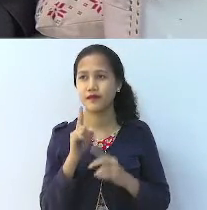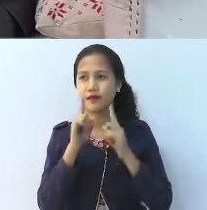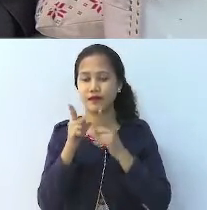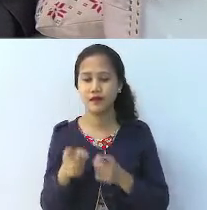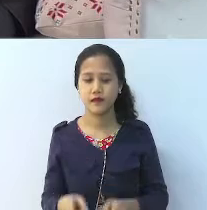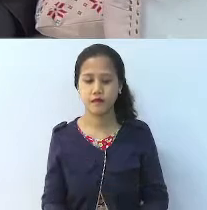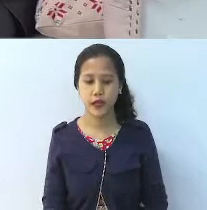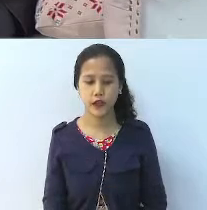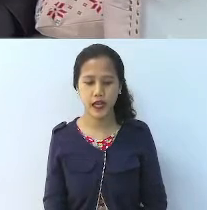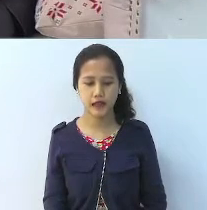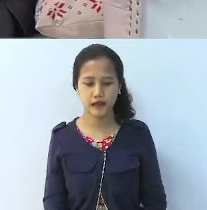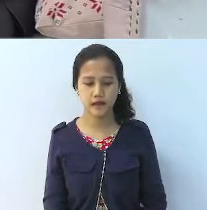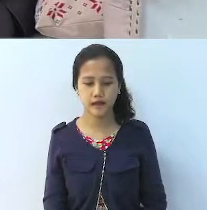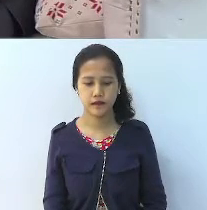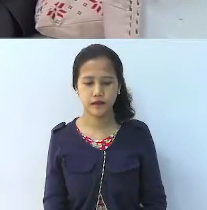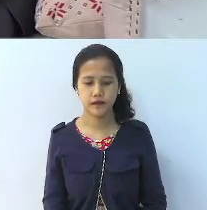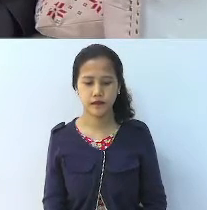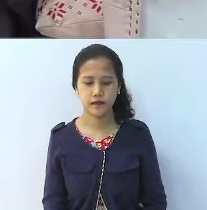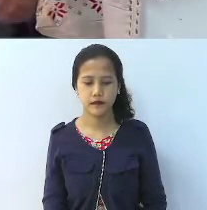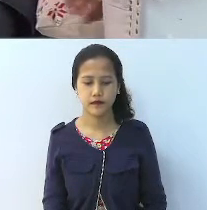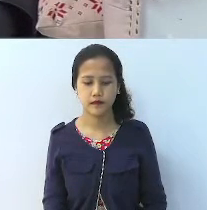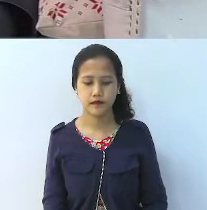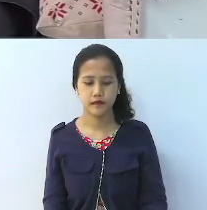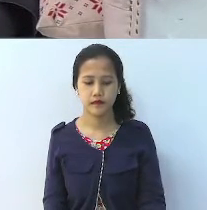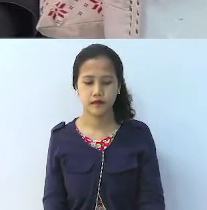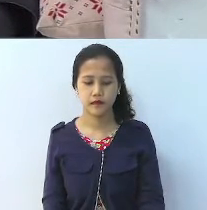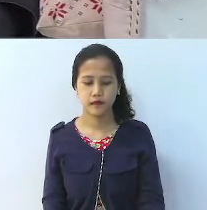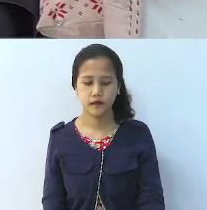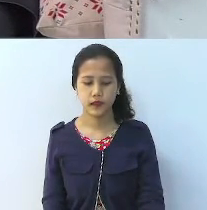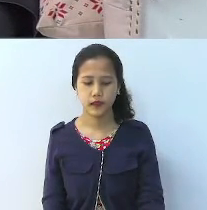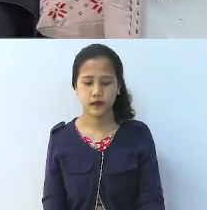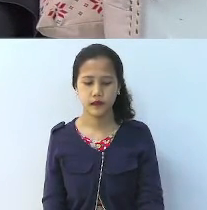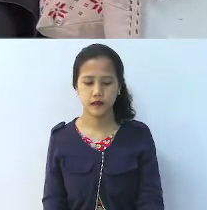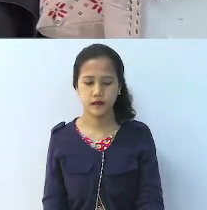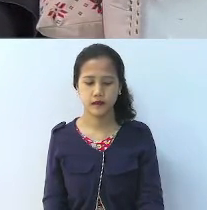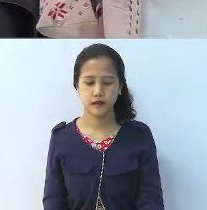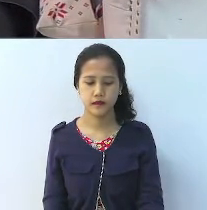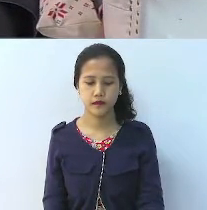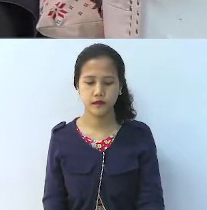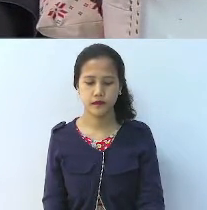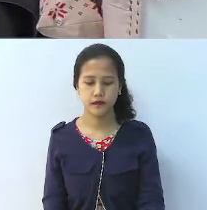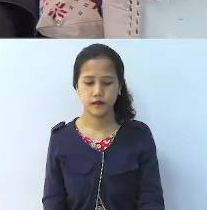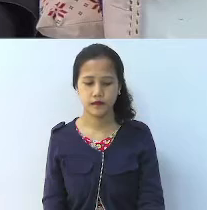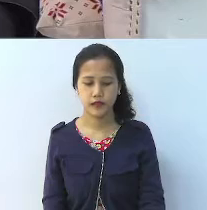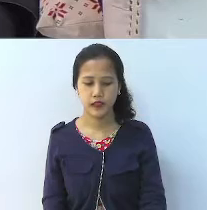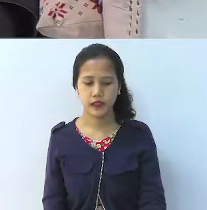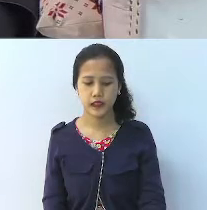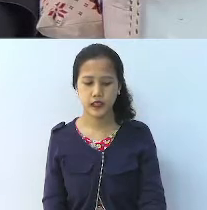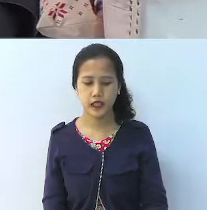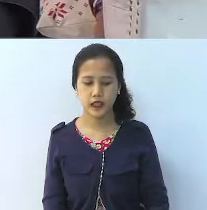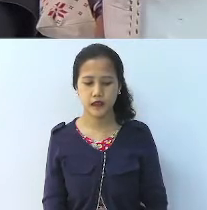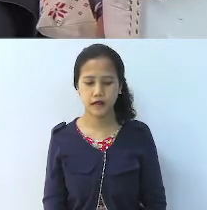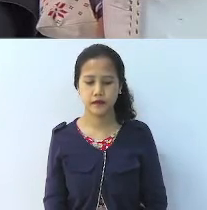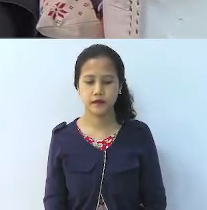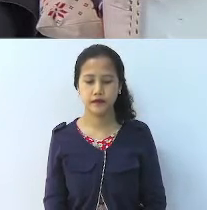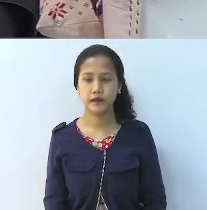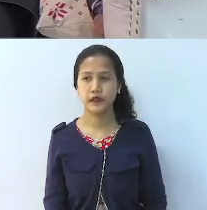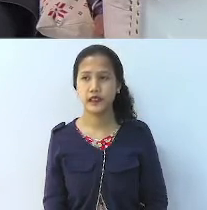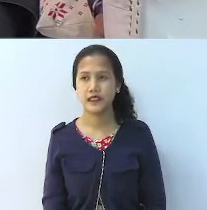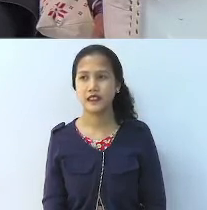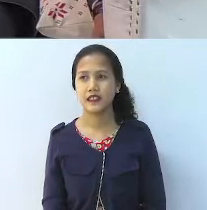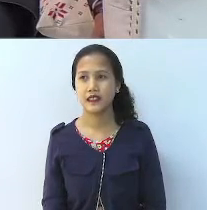Oo, magbigay lang ng isa. Ayan. Ilan ang mananalo? Isa lang pwede manalo, no? Kahit isa lang. Isa lang